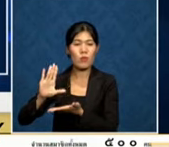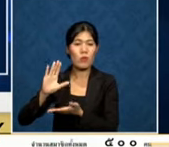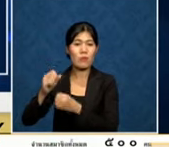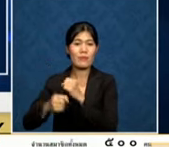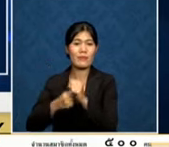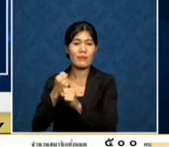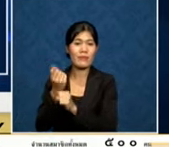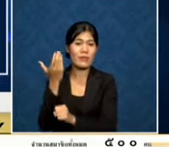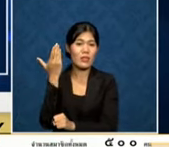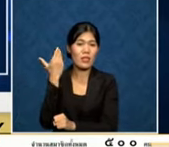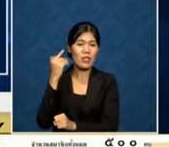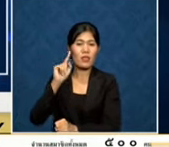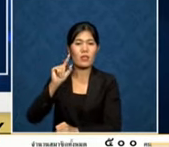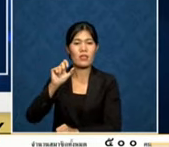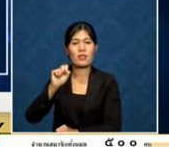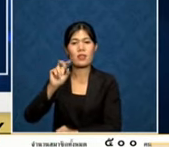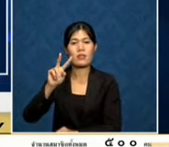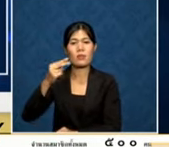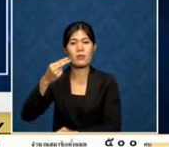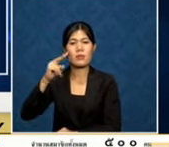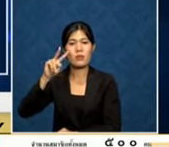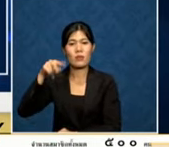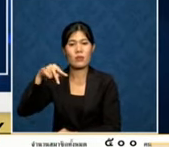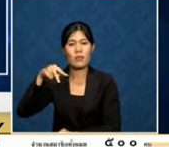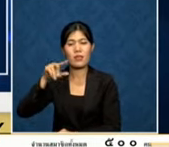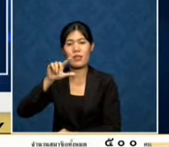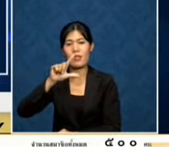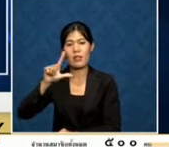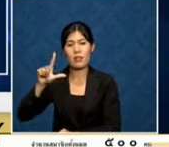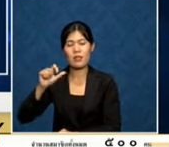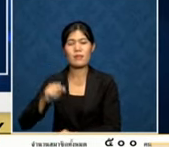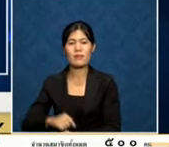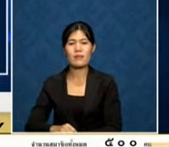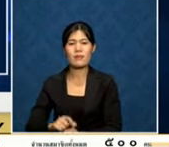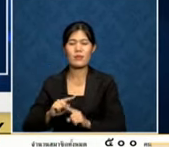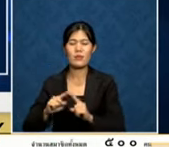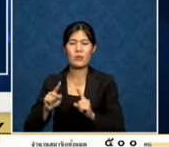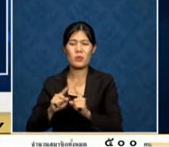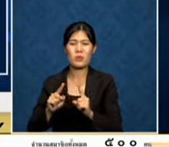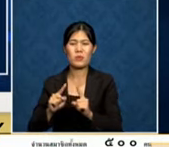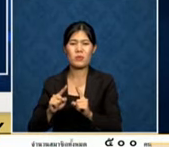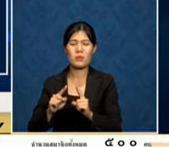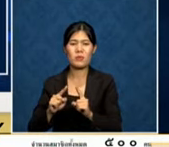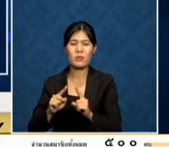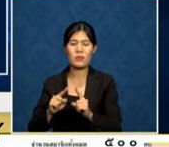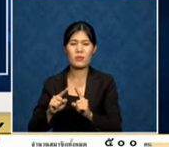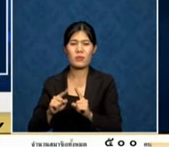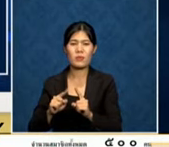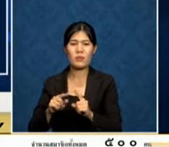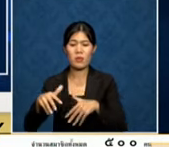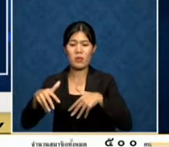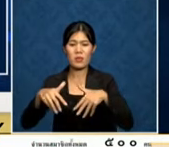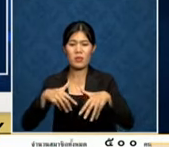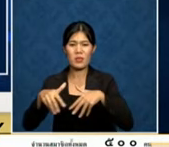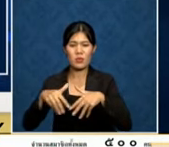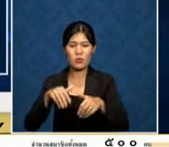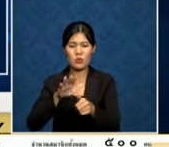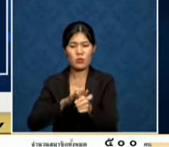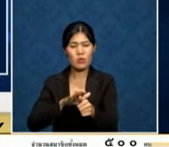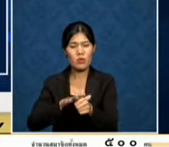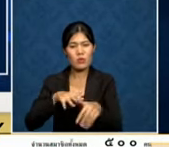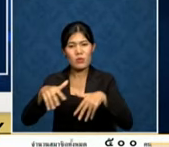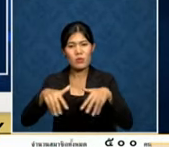วงเงิน 12,000ล้านและสิ่งที่น่าเห็นใจที่พี่น้องประชาชนโดยเฉพาะอย่าง